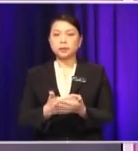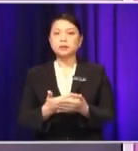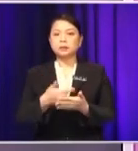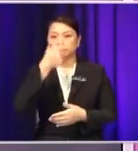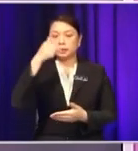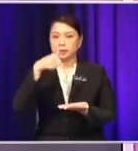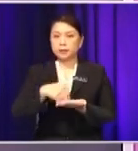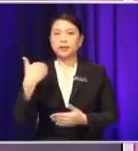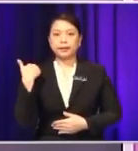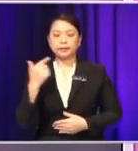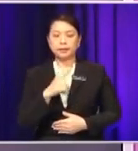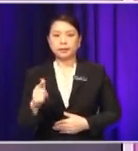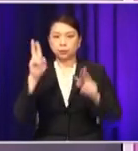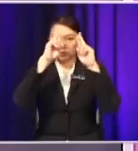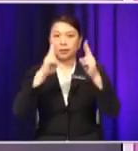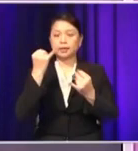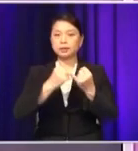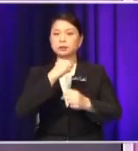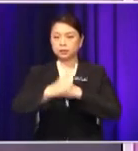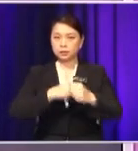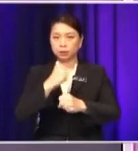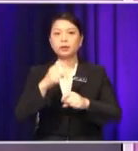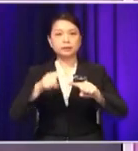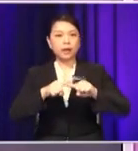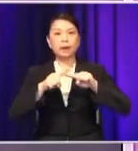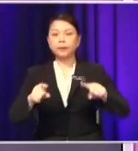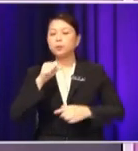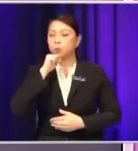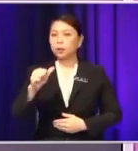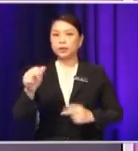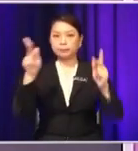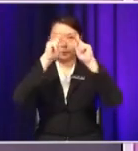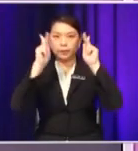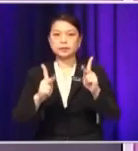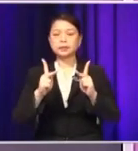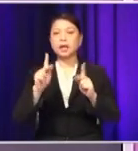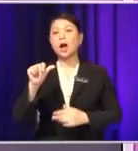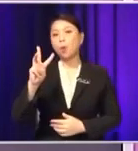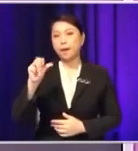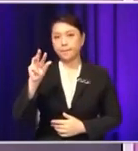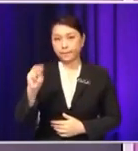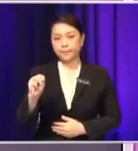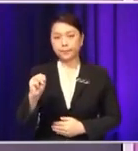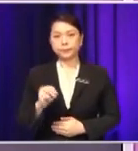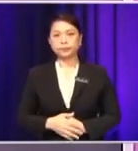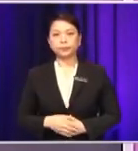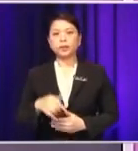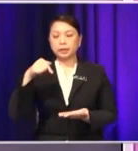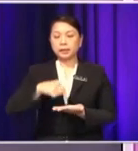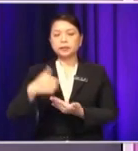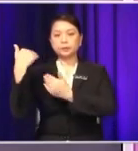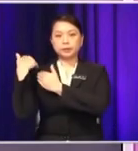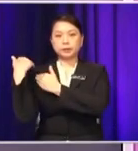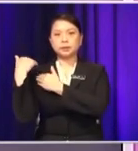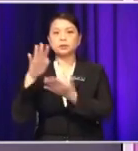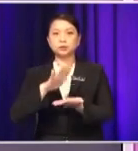Dan ini adalah bukannya peperiksaan awam, saya ulangi. Itu tagline kita. Ya? Jadi untuk peranan dan tanggungjawab sekolah ini,